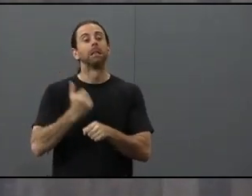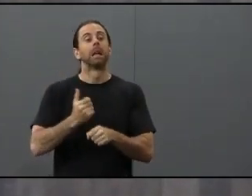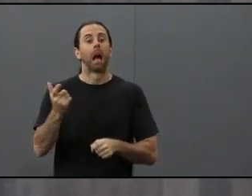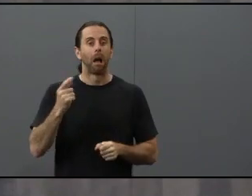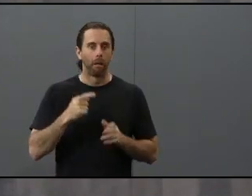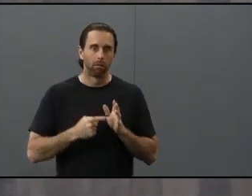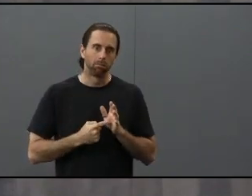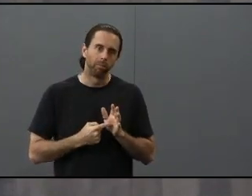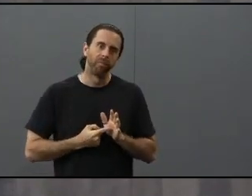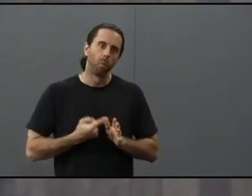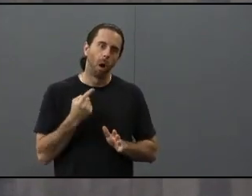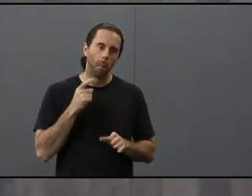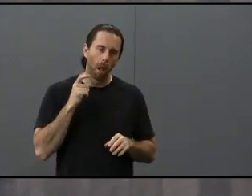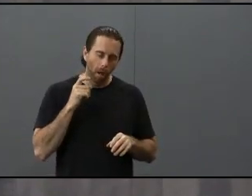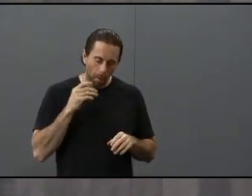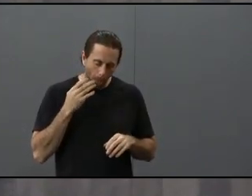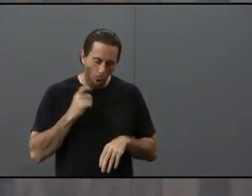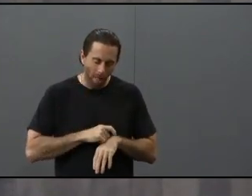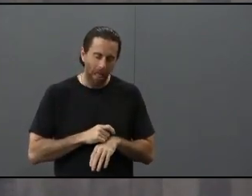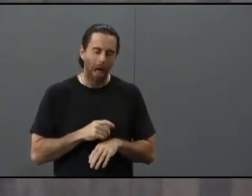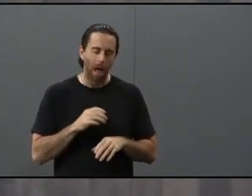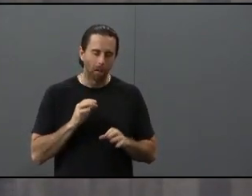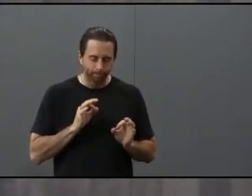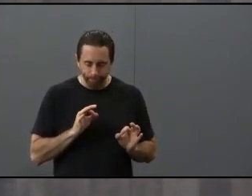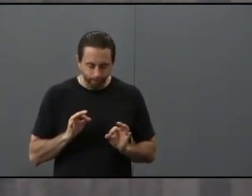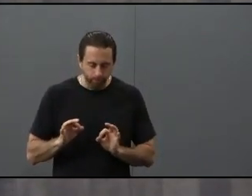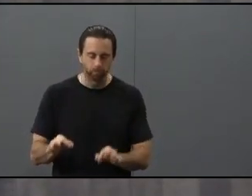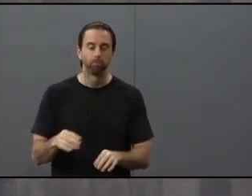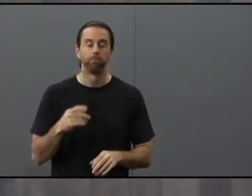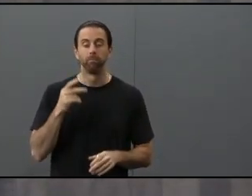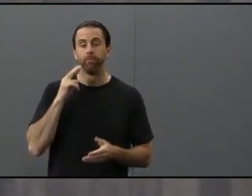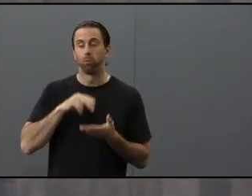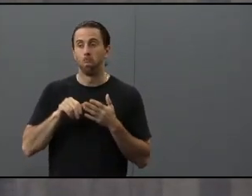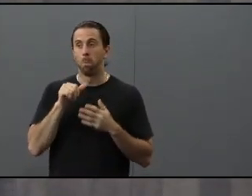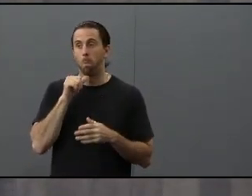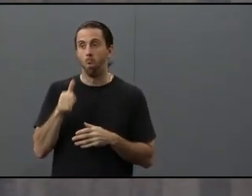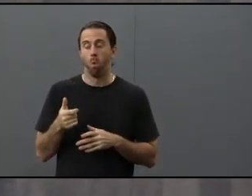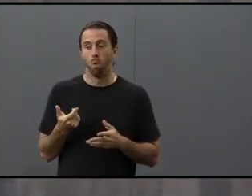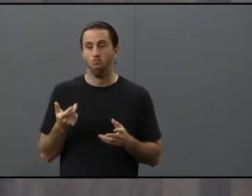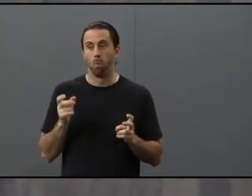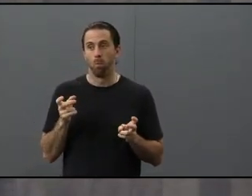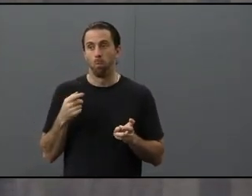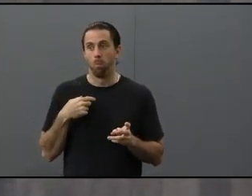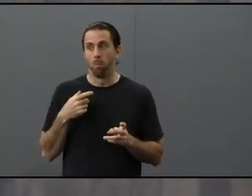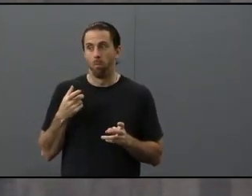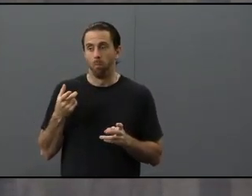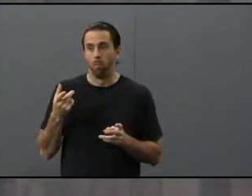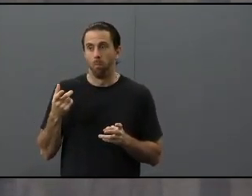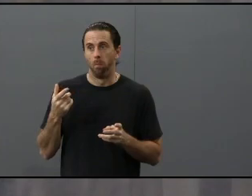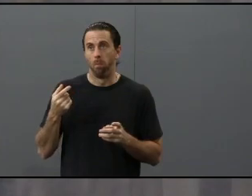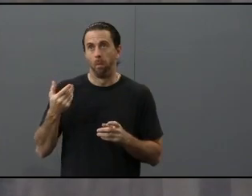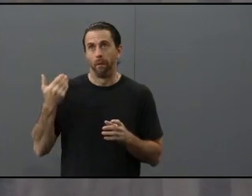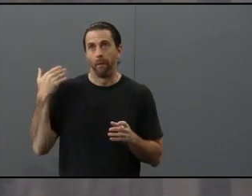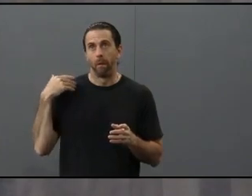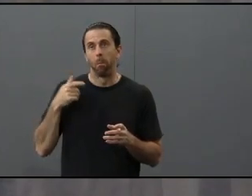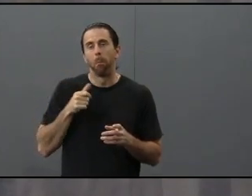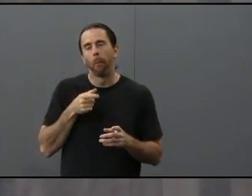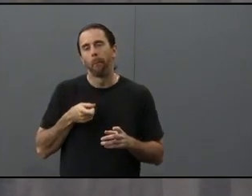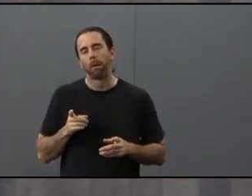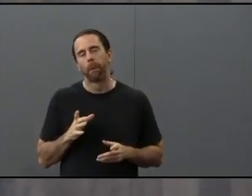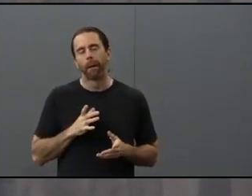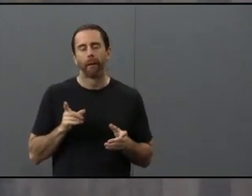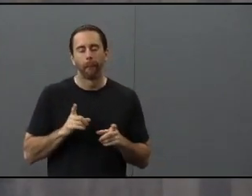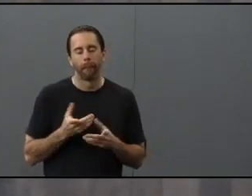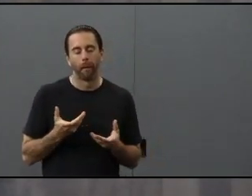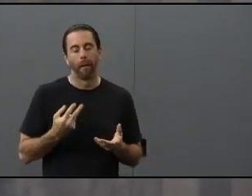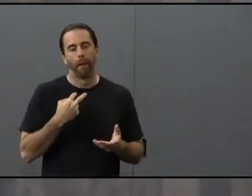veut vraiment prendre le temps nécessaire de le faire j'ai vu puis c'est pas un reproche il des villes qui en ont fait très rapidement dans les derniers temps mais ensuite sont pris